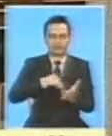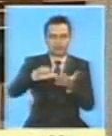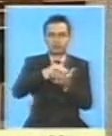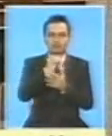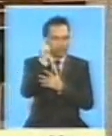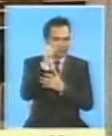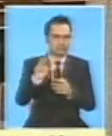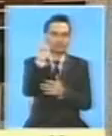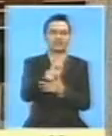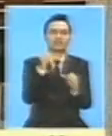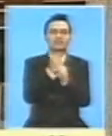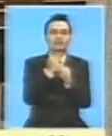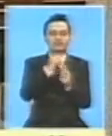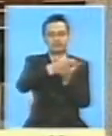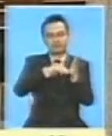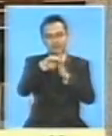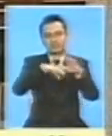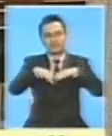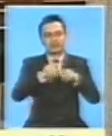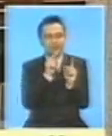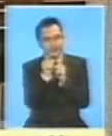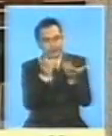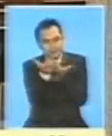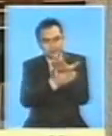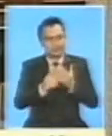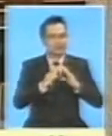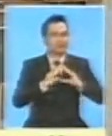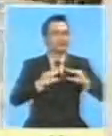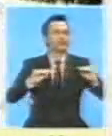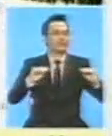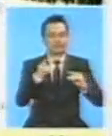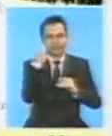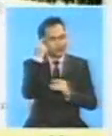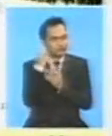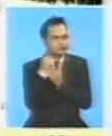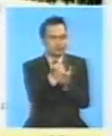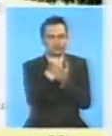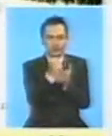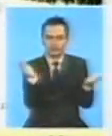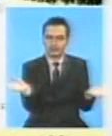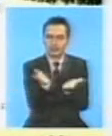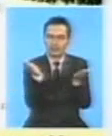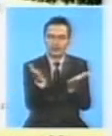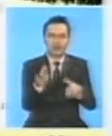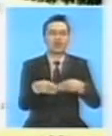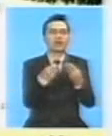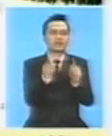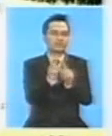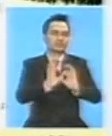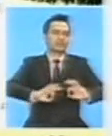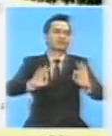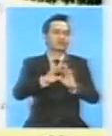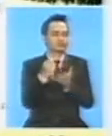างในการพูดคุยกันให้ดีที่สุดนะกัลยาณมิตรแบบสันติวิธีใครจะช่วยอำนวยความสะดวกก็ว่าไปนะครับเพราะนั้นเราจะส่งเสริม